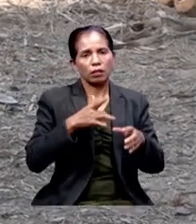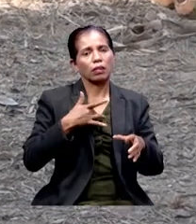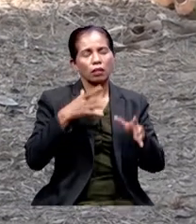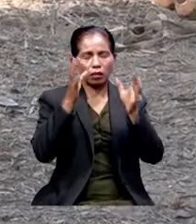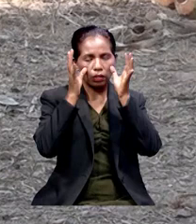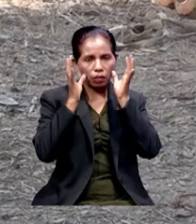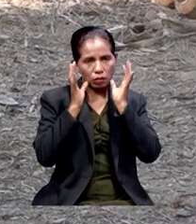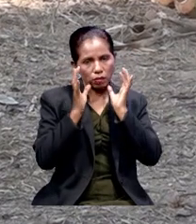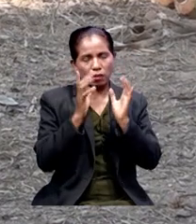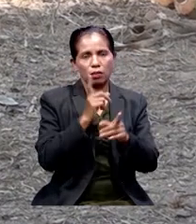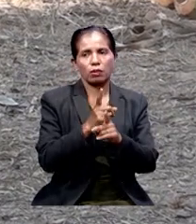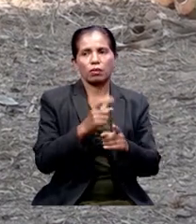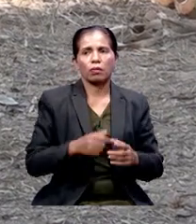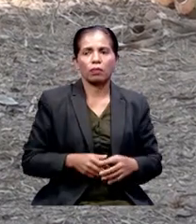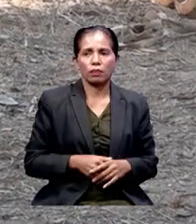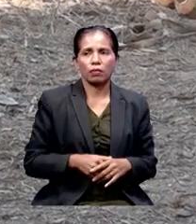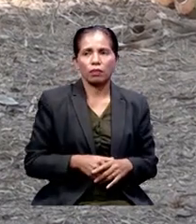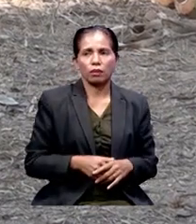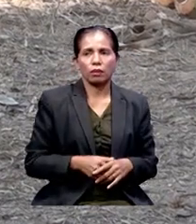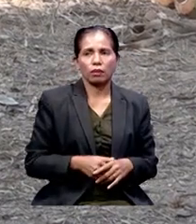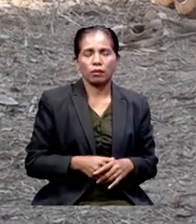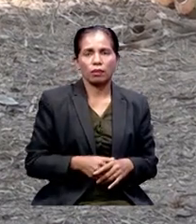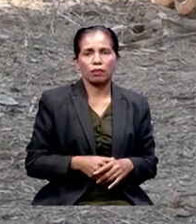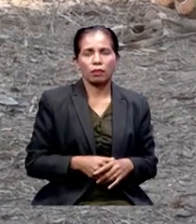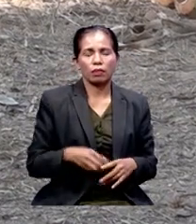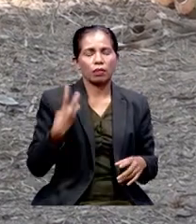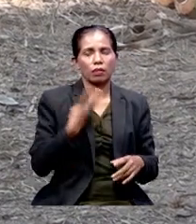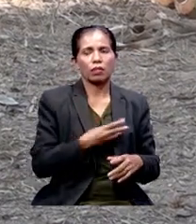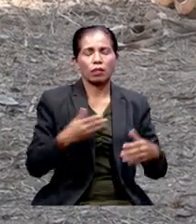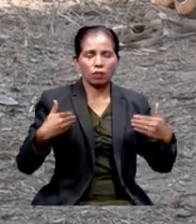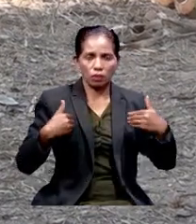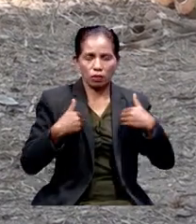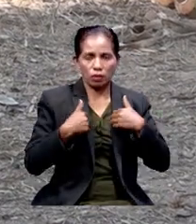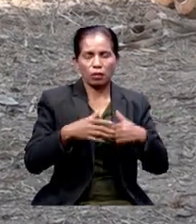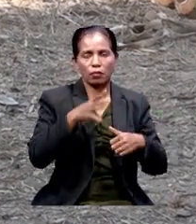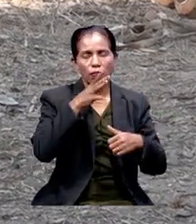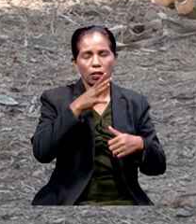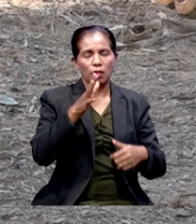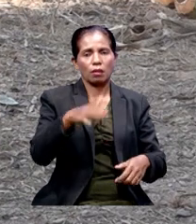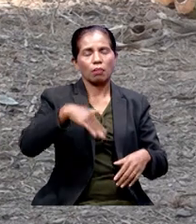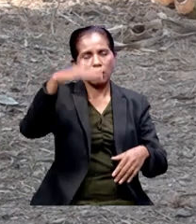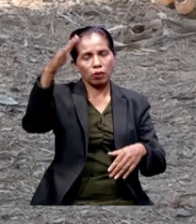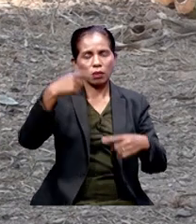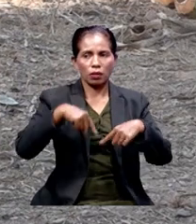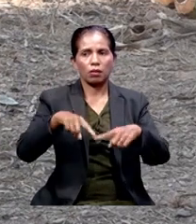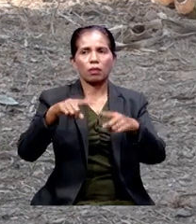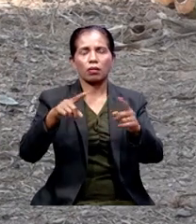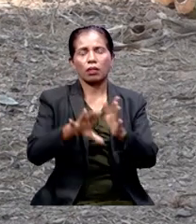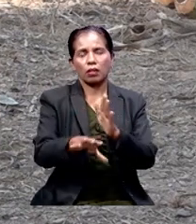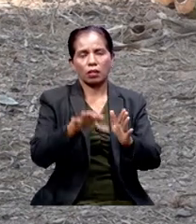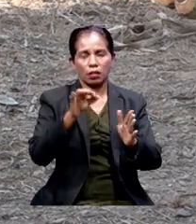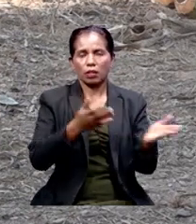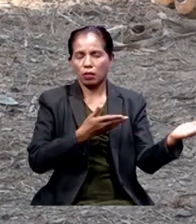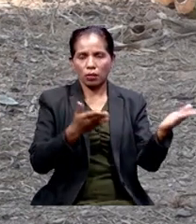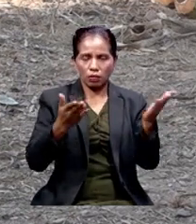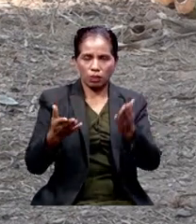Tristi tambah ita hansa kole anan ni inan sira ba buat ana keluarga ana agar orang hati tan tan sana mesuai tan